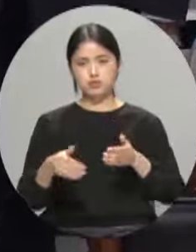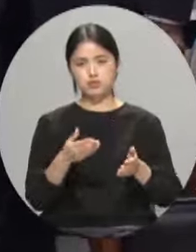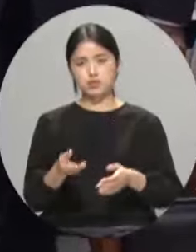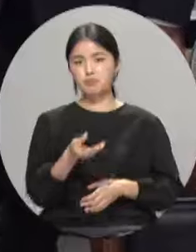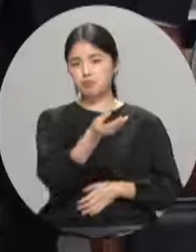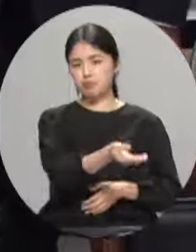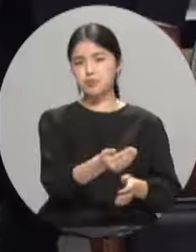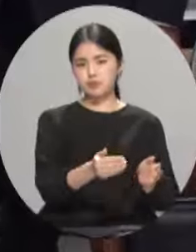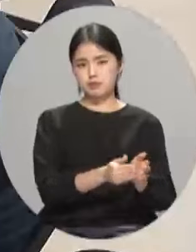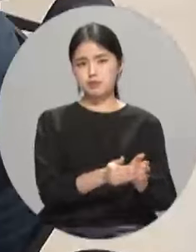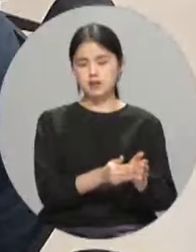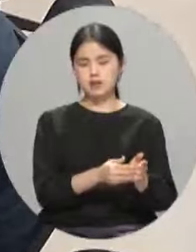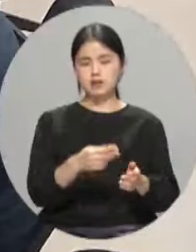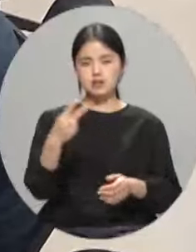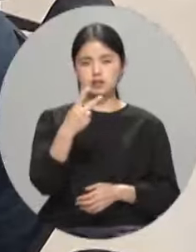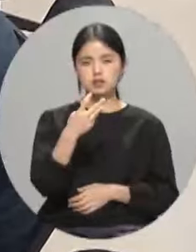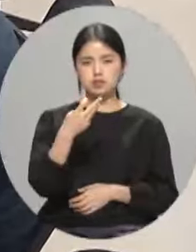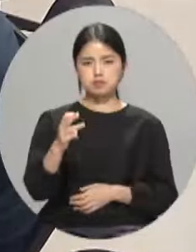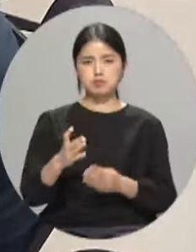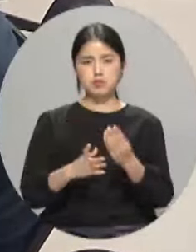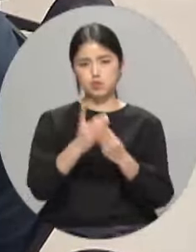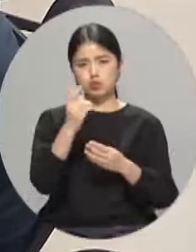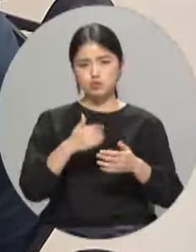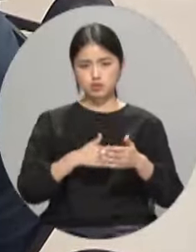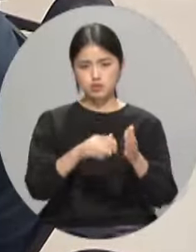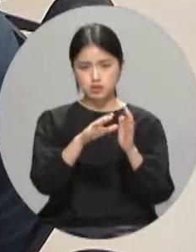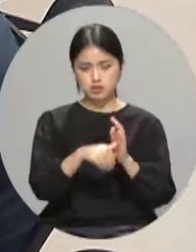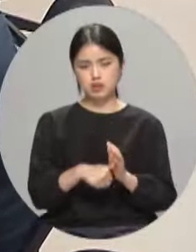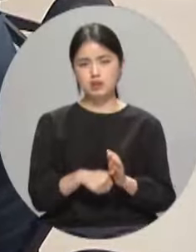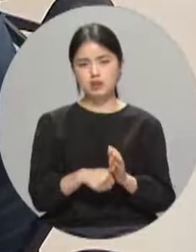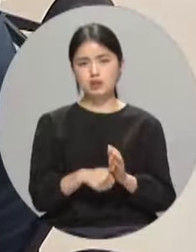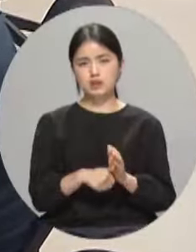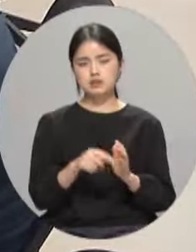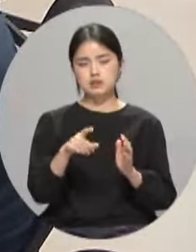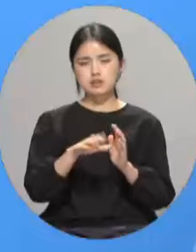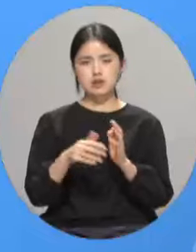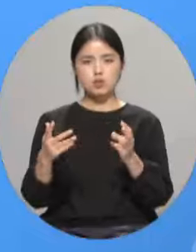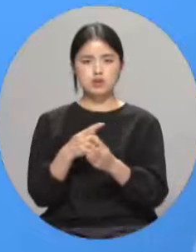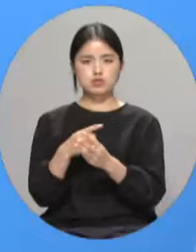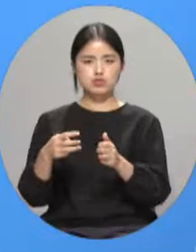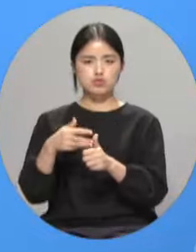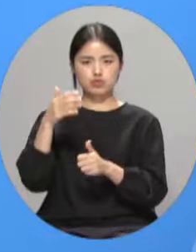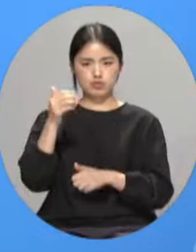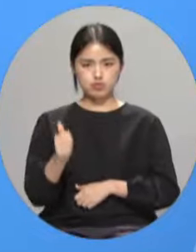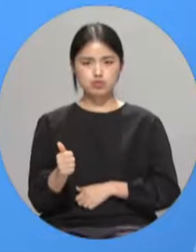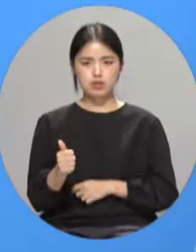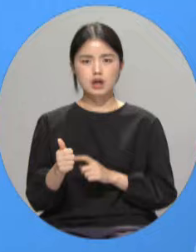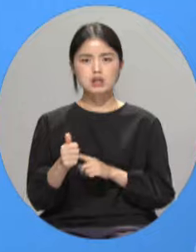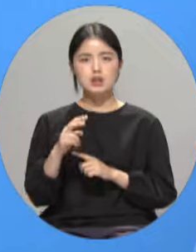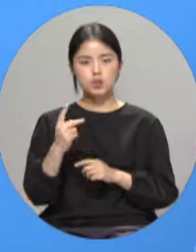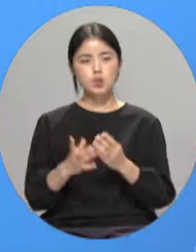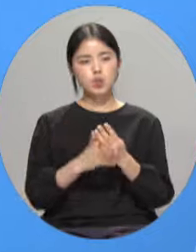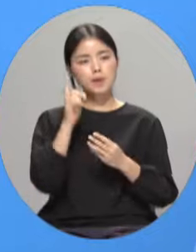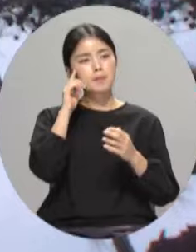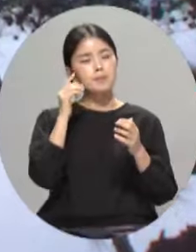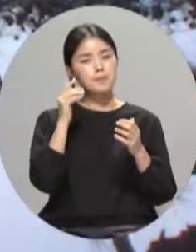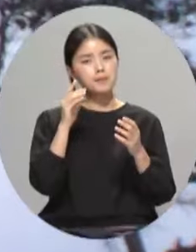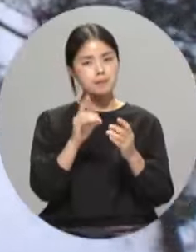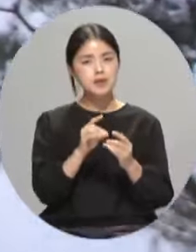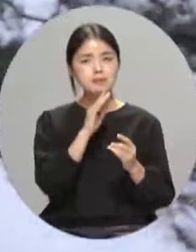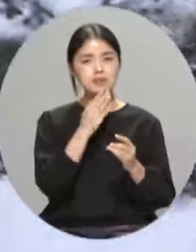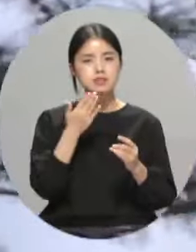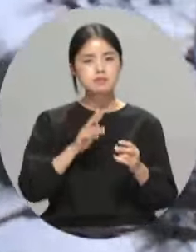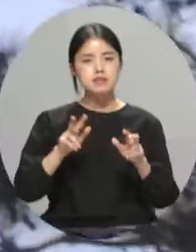보냈습니다. 지난 2013년 통합 추진 과정에서는 당시 완주군수가 그나마 우군이 됐지만 지금은